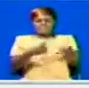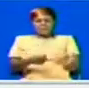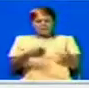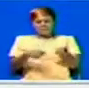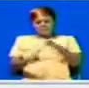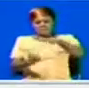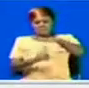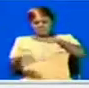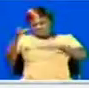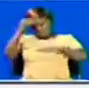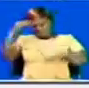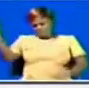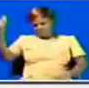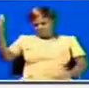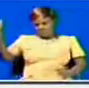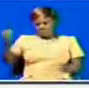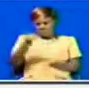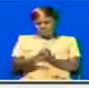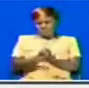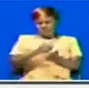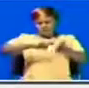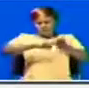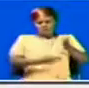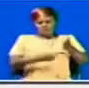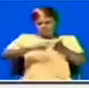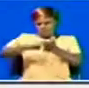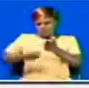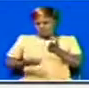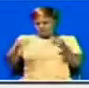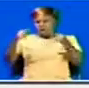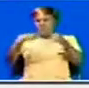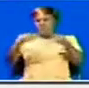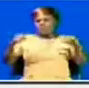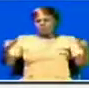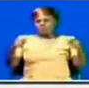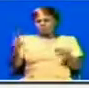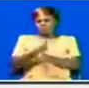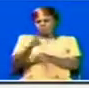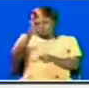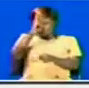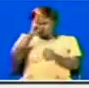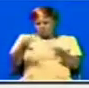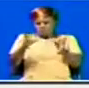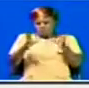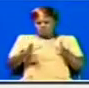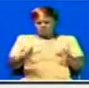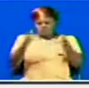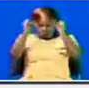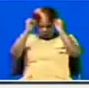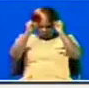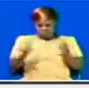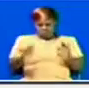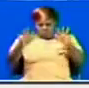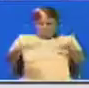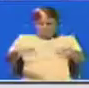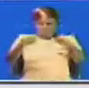elimu kuwa wahadhiri watakuwa naajiriwa katika mfumo wa kandarasi, wakipinga kutumiwa kwa maafisa wa polisi kuwalazimisha wanafunzi kutulia